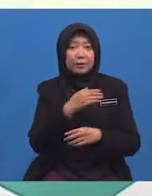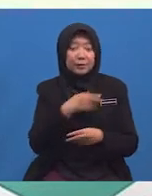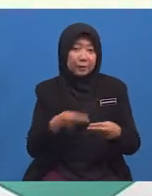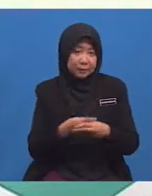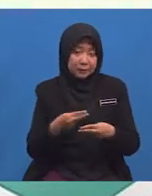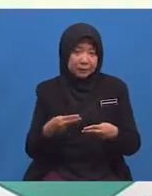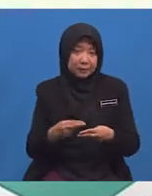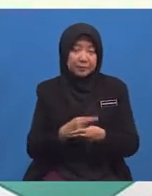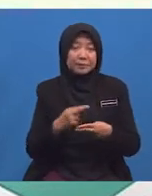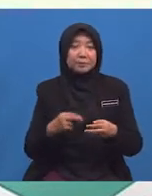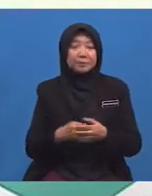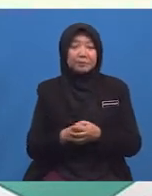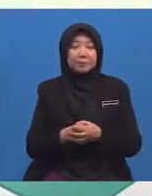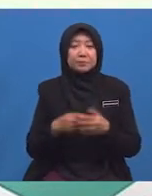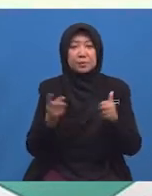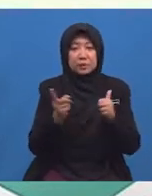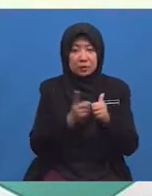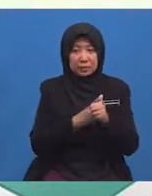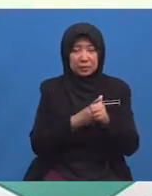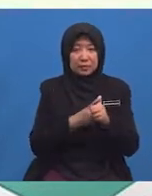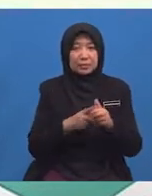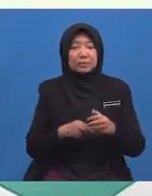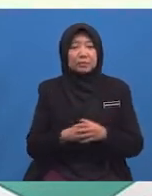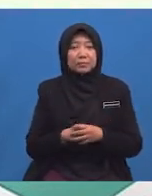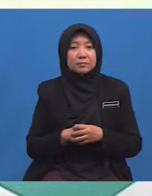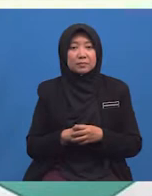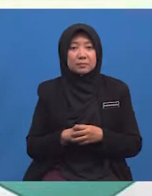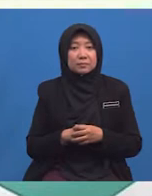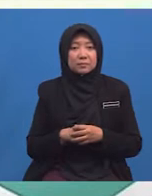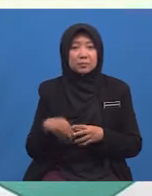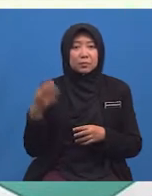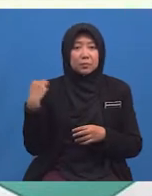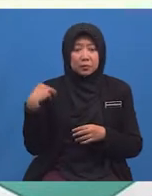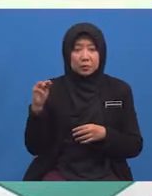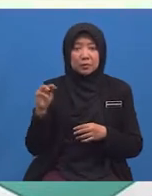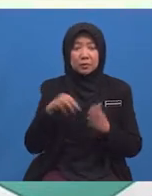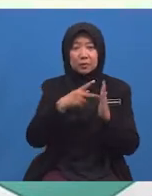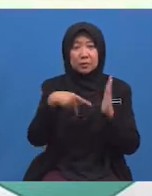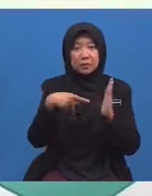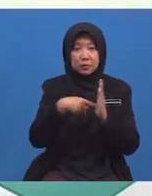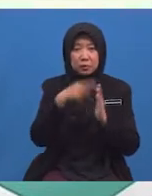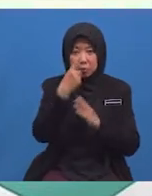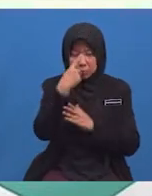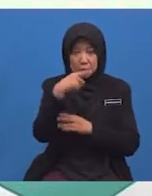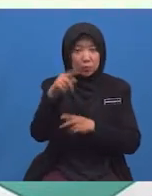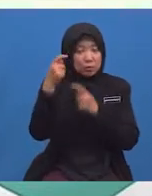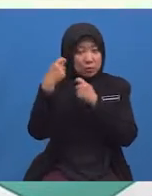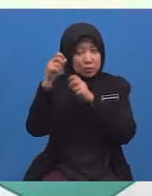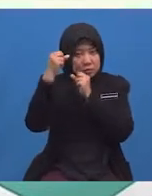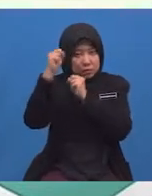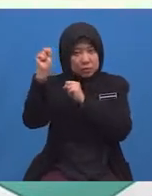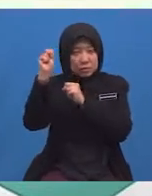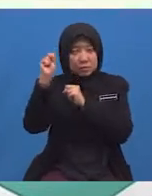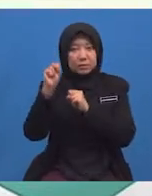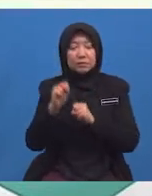ialah, peranan pertama yang dimainkan oleh golongan ini ialah mereka berperanan menumpahkan taat setia yang